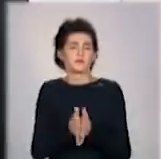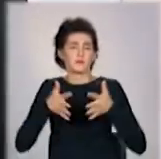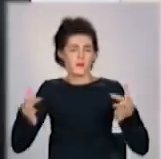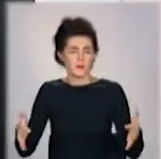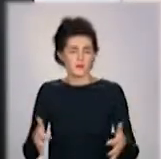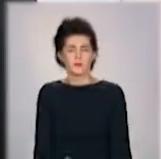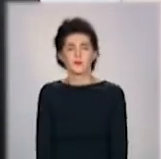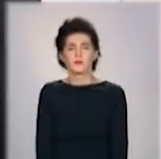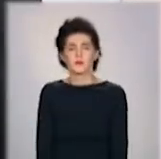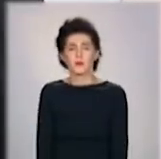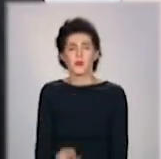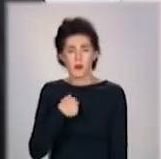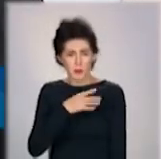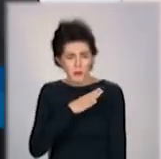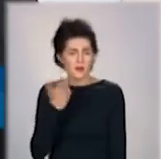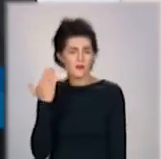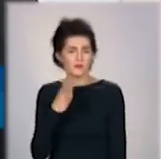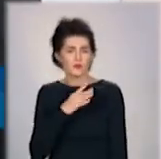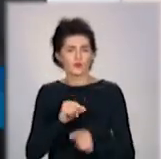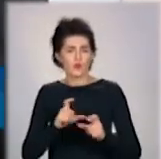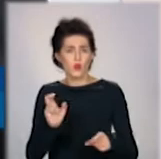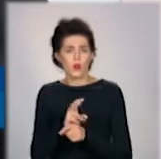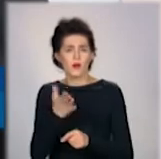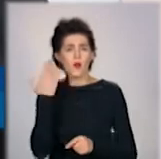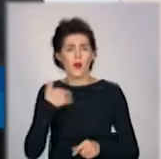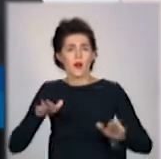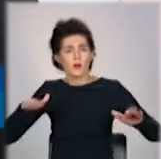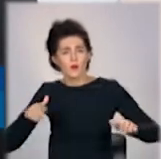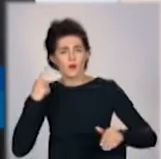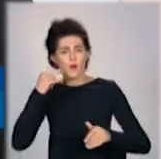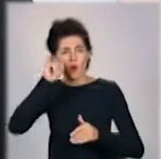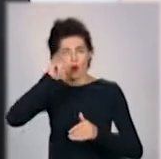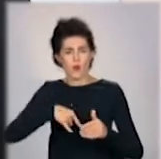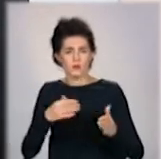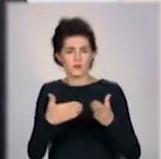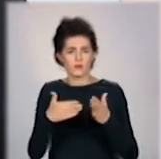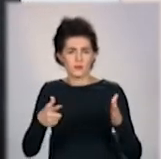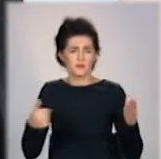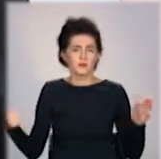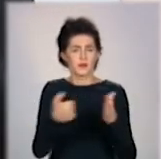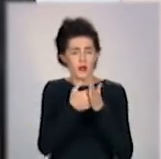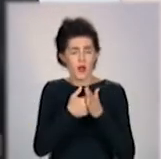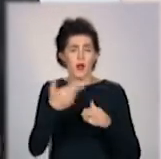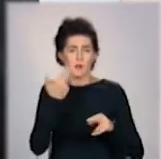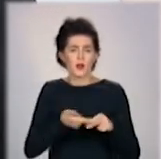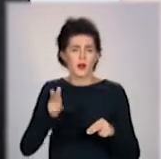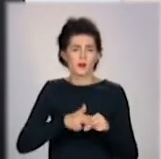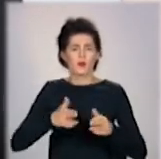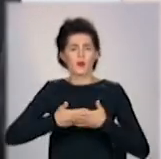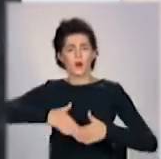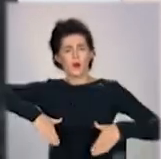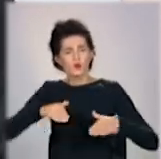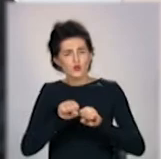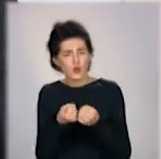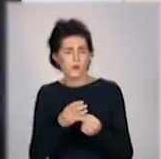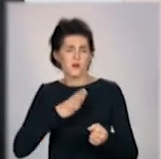Я ввечері, коли обходив школу, чув, що вони, коли летять, вони б'ються об скло. Вони вдаряються або крилом, або